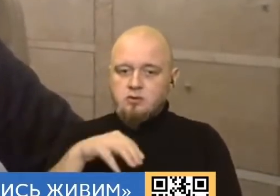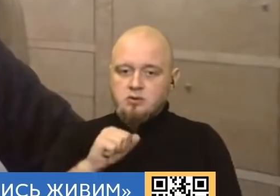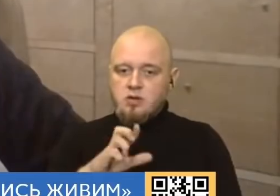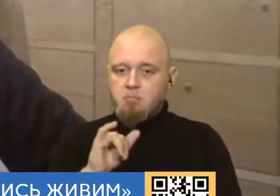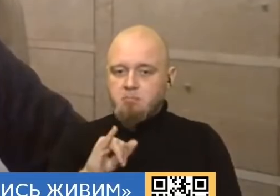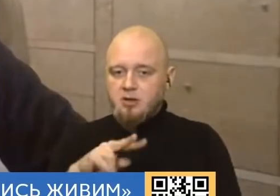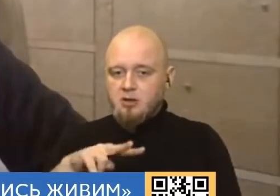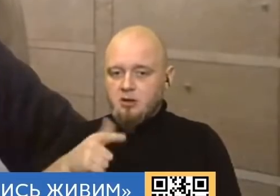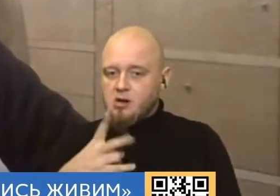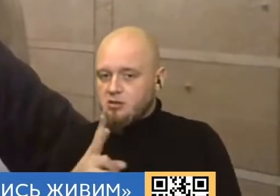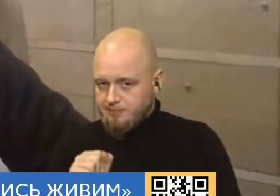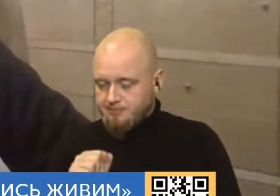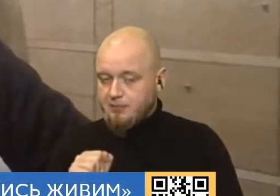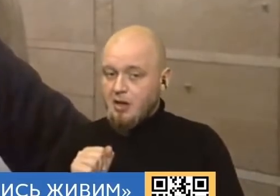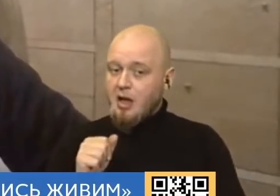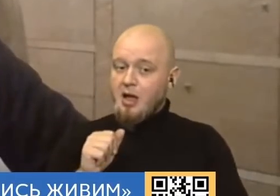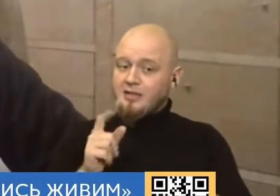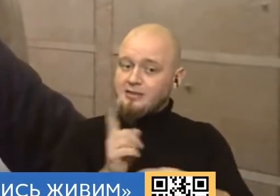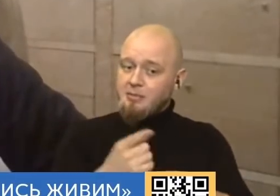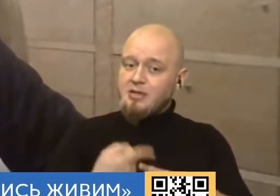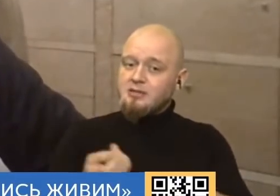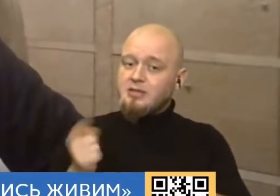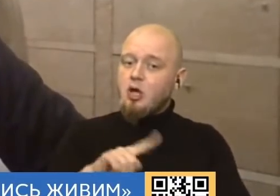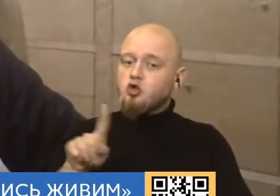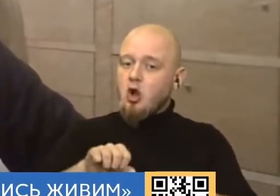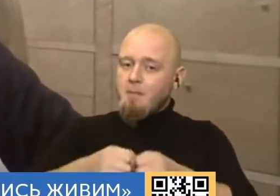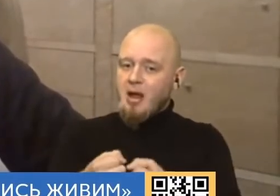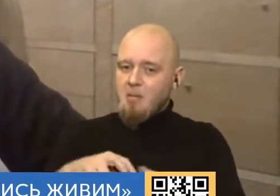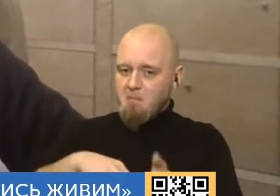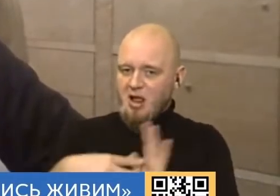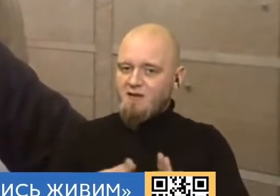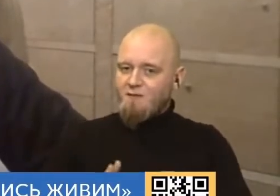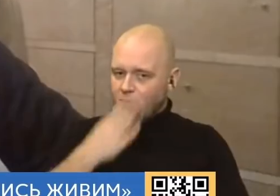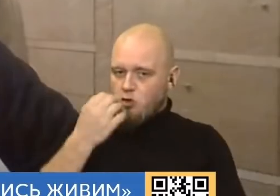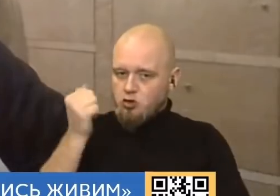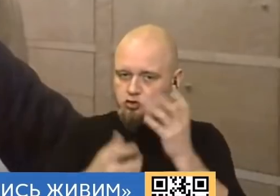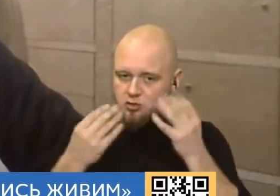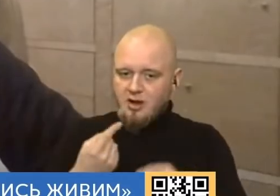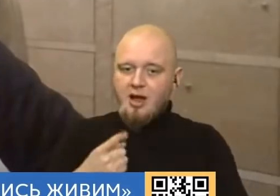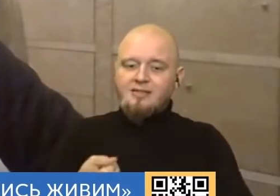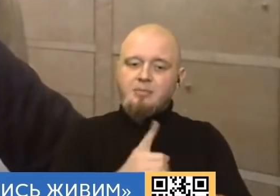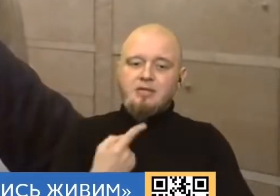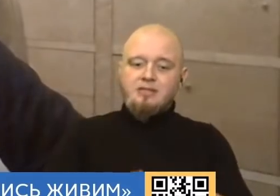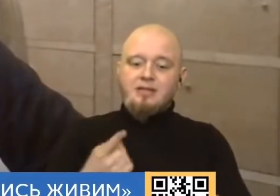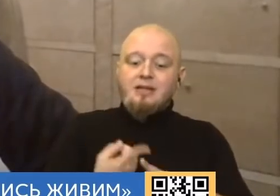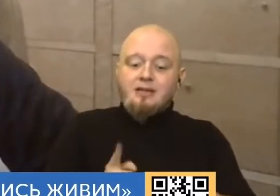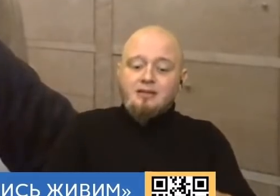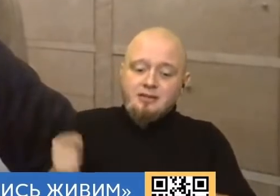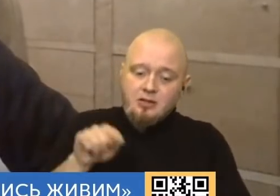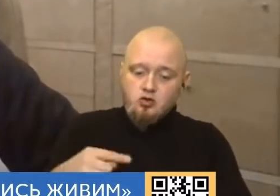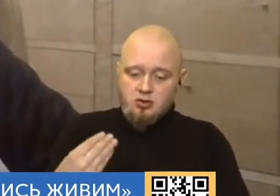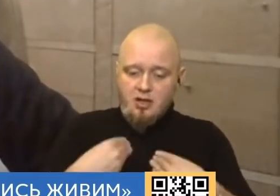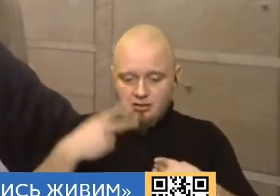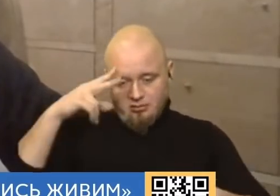що стабільність – це те, що ламає плани ворога щодня. Стабільність – це те, що нам дає надію на те,